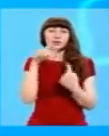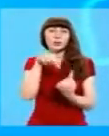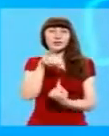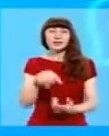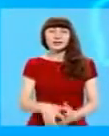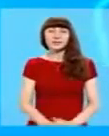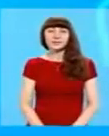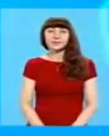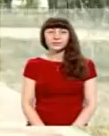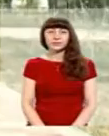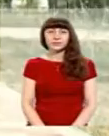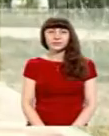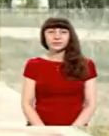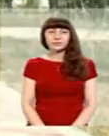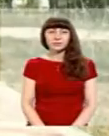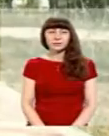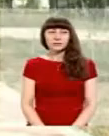емес.